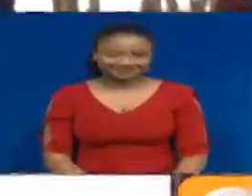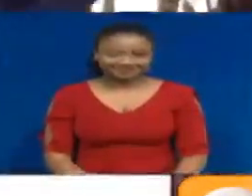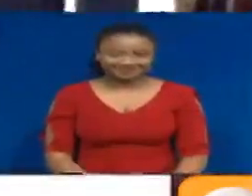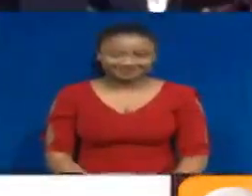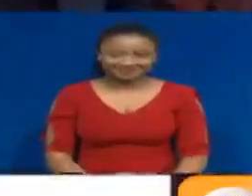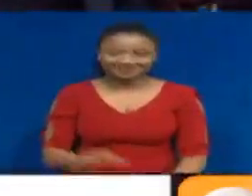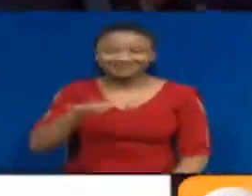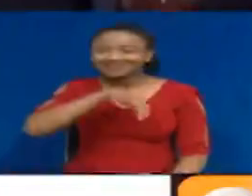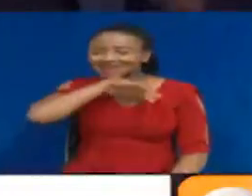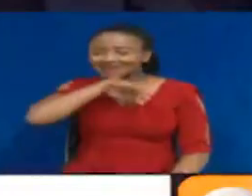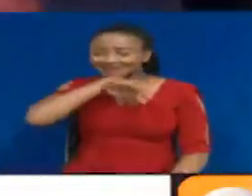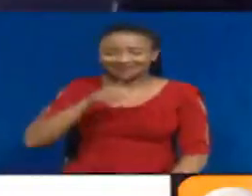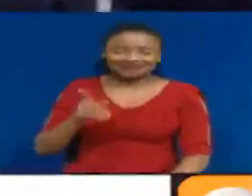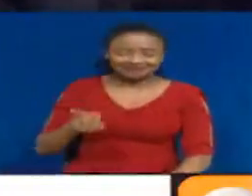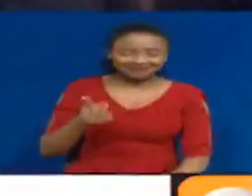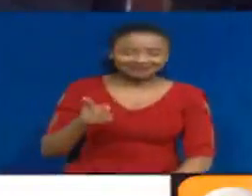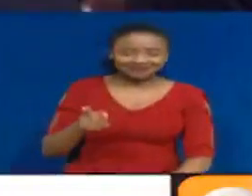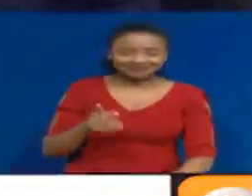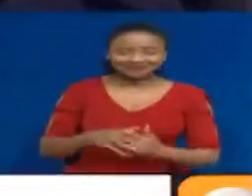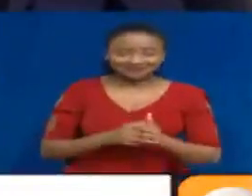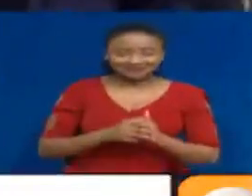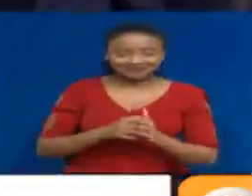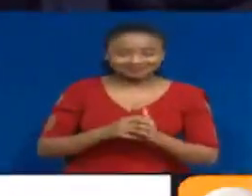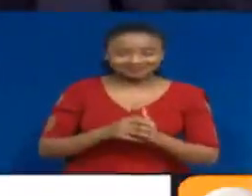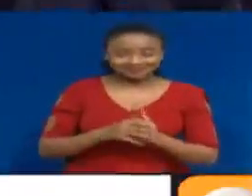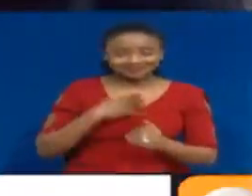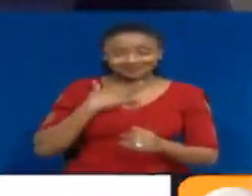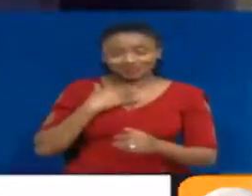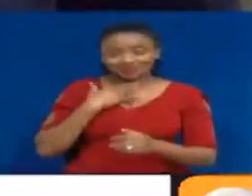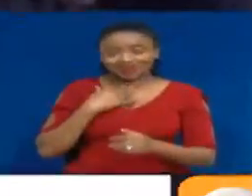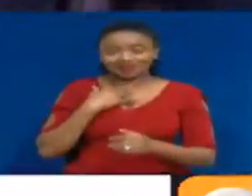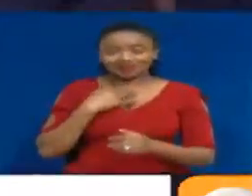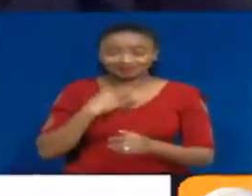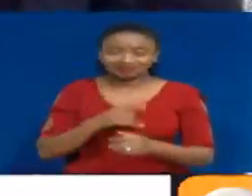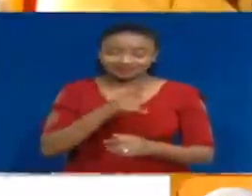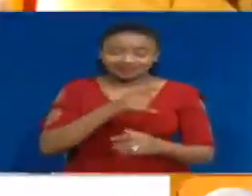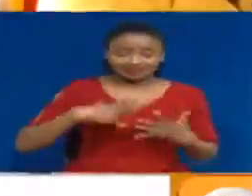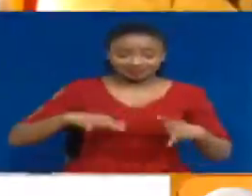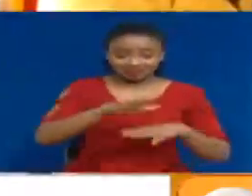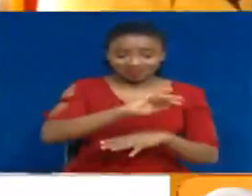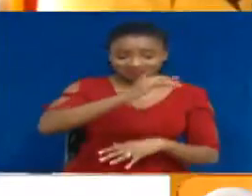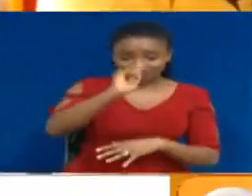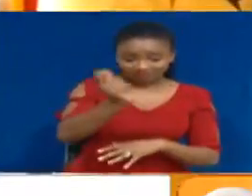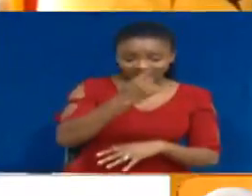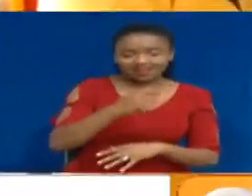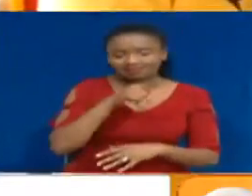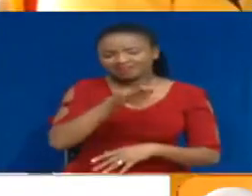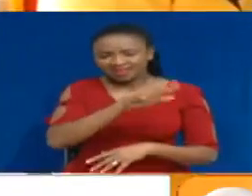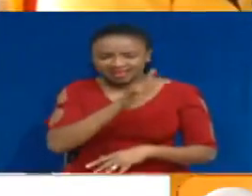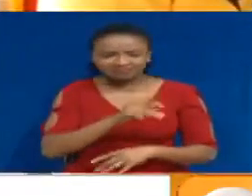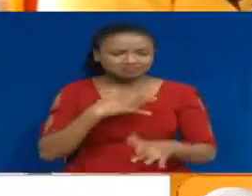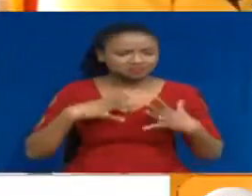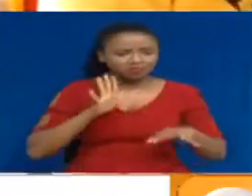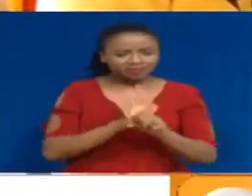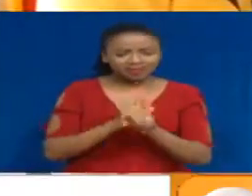Odinga only throwing subtle hints as he eyes a slice of the sizable mountain vote, the bedrock of President Kenyatta in the